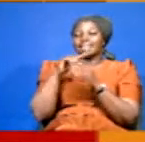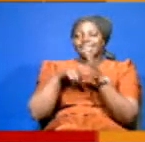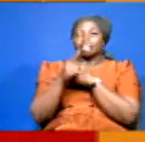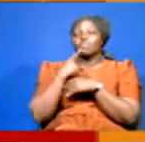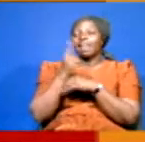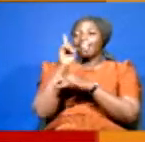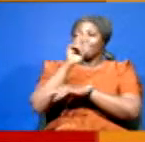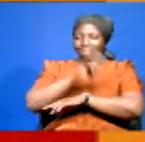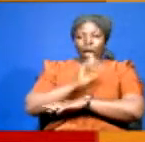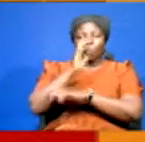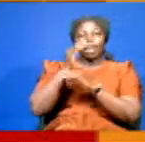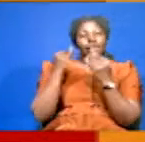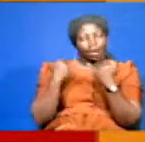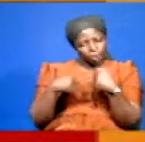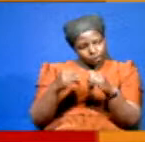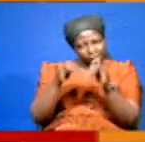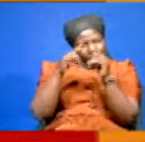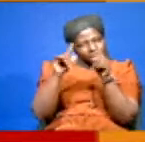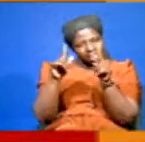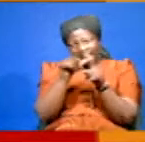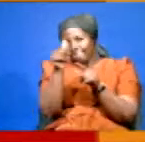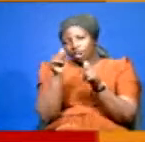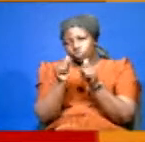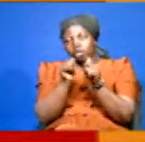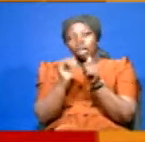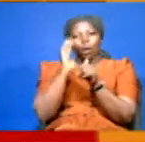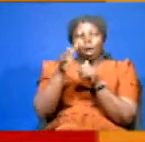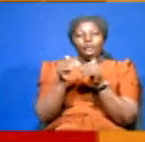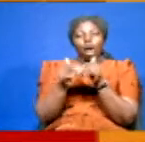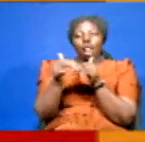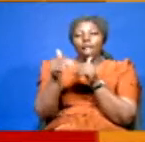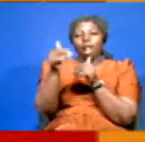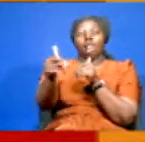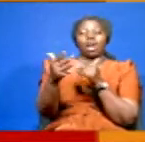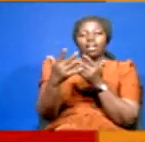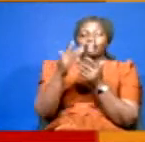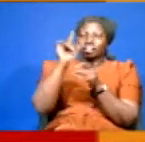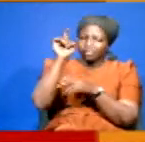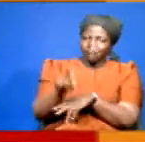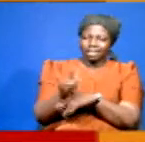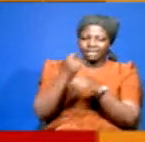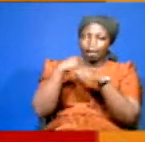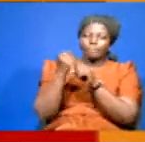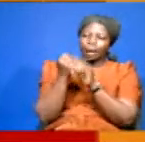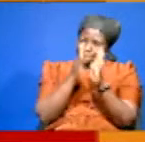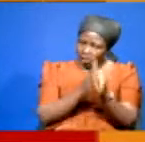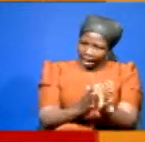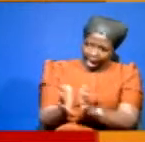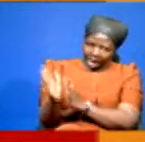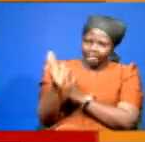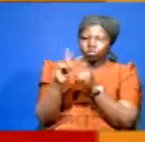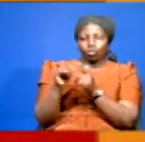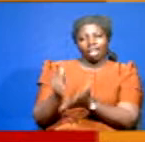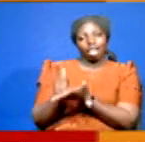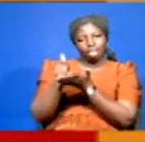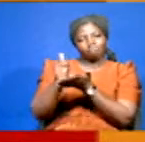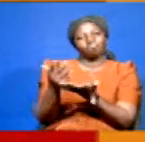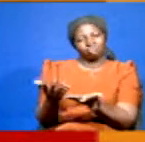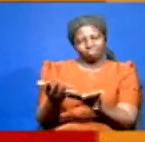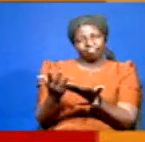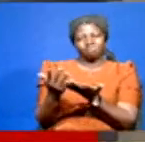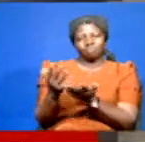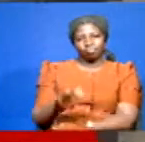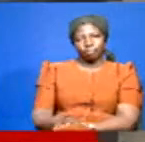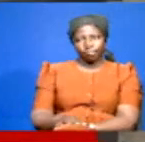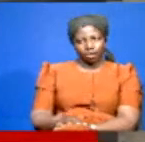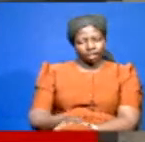zitapita ni kwa sababu lazima tuweke mikakati ya kutusaidia. So isiwe kwamba rais alipiga siasa akasahau kazi. Okware,